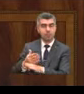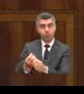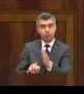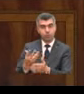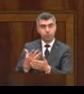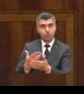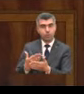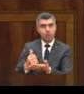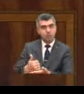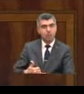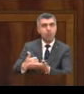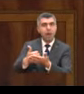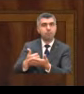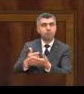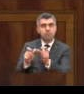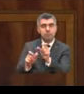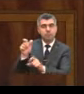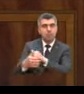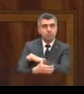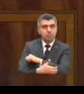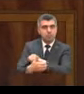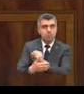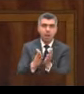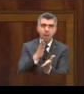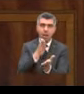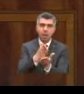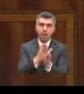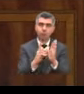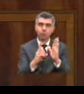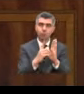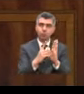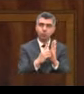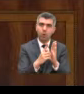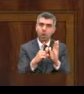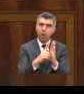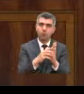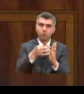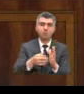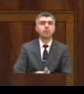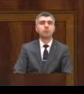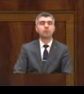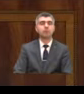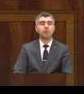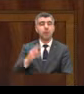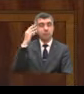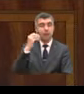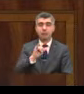تدعم حصول الفئات الهشة على حقوقها الدستورية وبالقانون. ولا يفوتنا في فريق